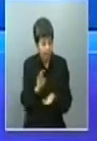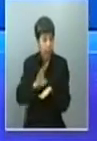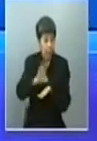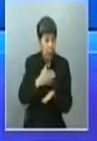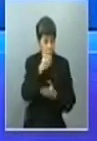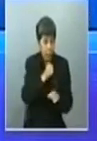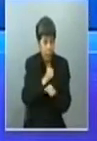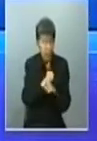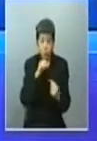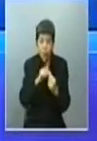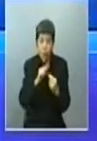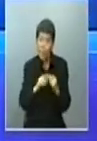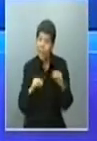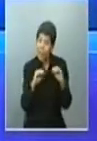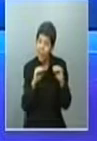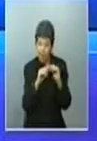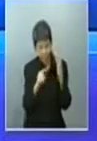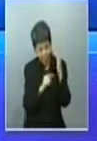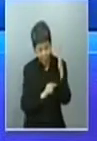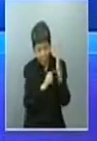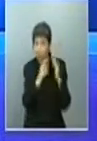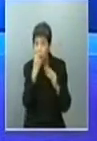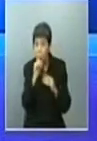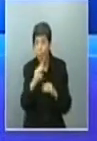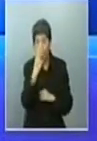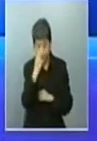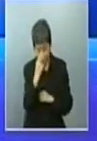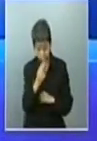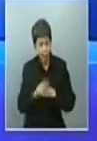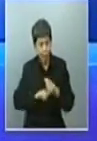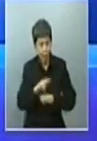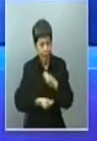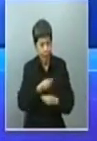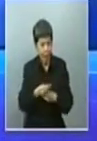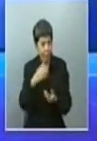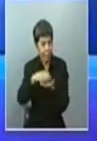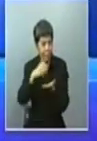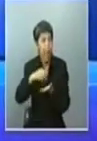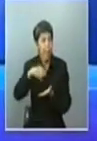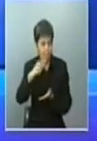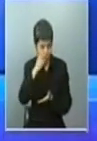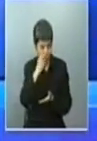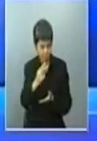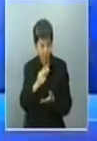นในพื้นที่ชายแดนนะคะความน่าสนใจนั้นจะเป็นอย่างไรไปต่อยอดธุรกิจกันในรายงานพิเศษชิ้นนี้ค่ะ